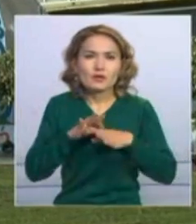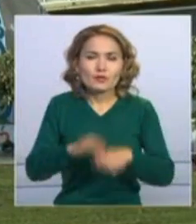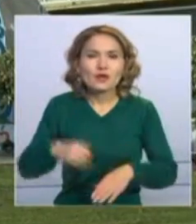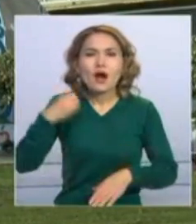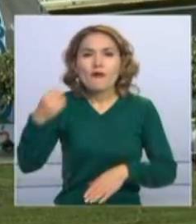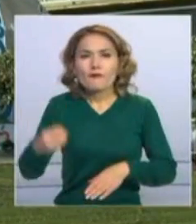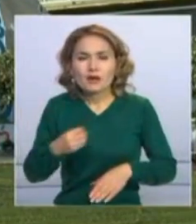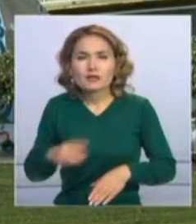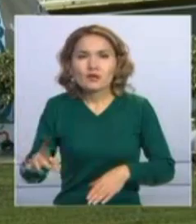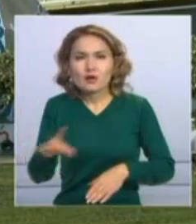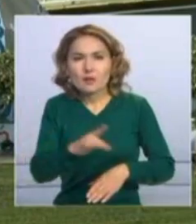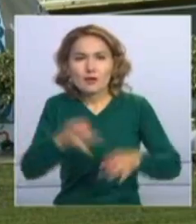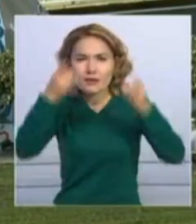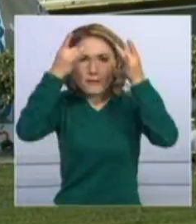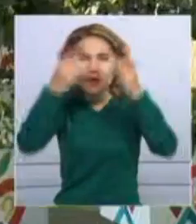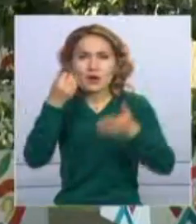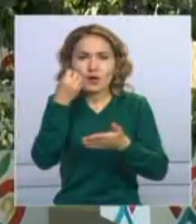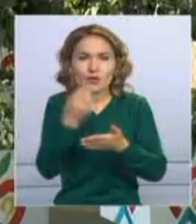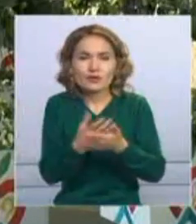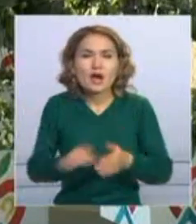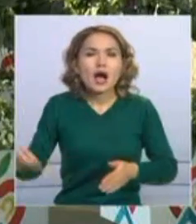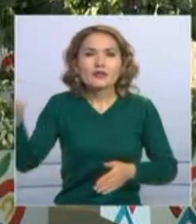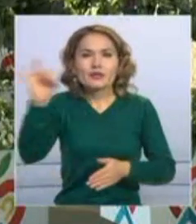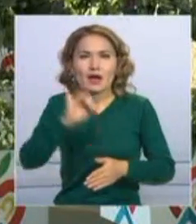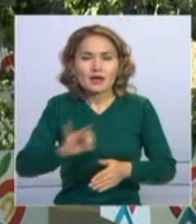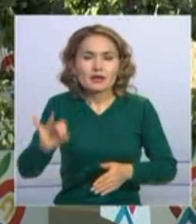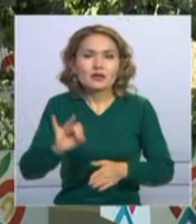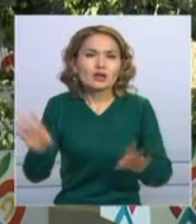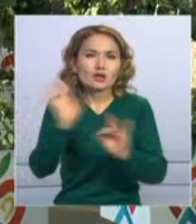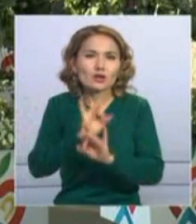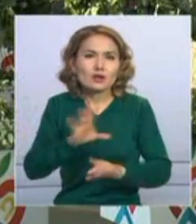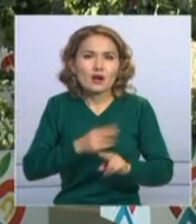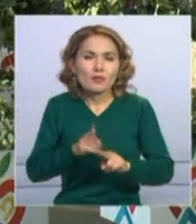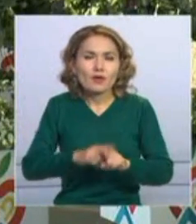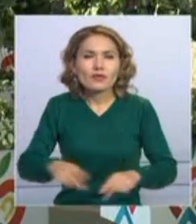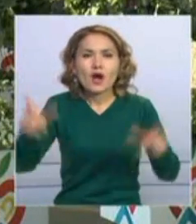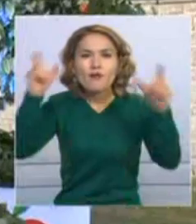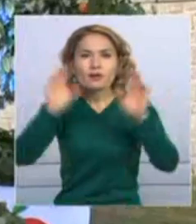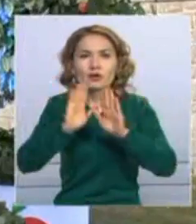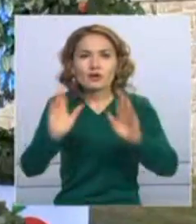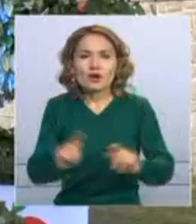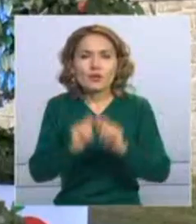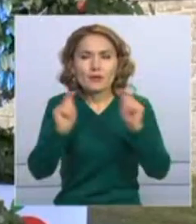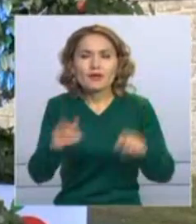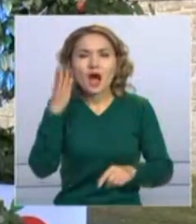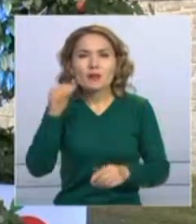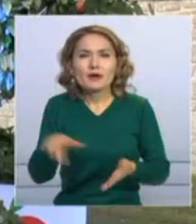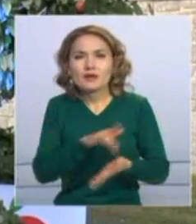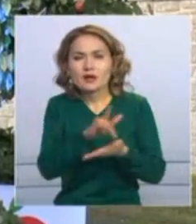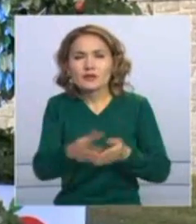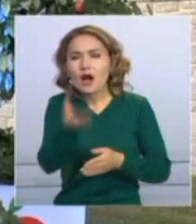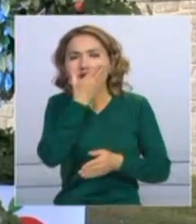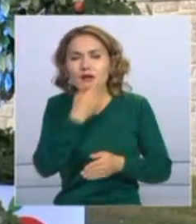Франция төрінде еліміздің мәдени құндылықтары паш етіліп, тарихи деректері таныстырылды. Фотороботтар арқылы Алматының сәулеттік нысандары көрсетіліп,